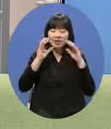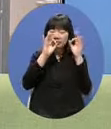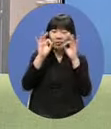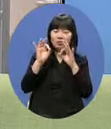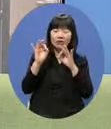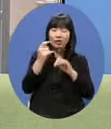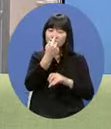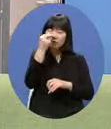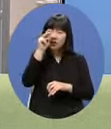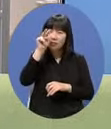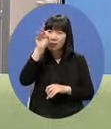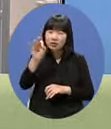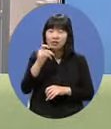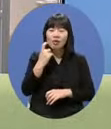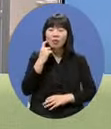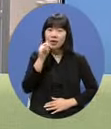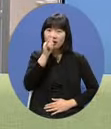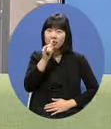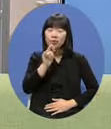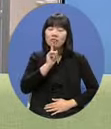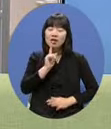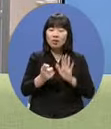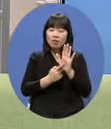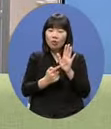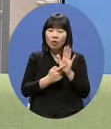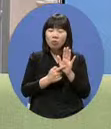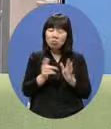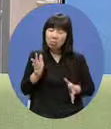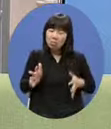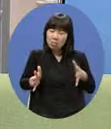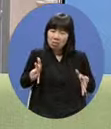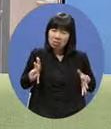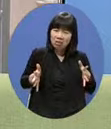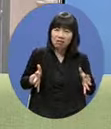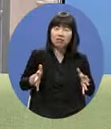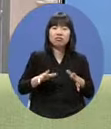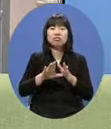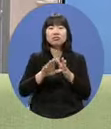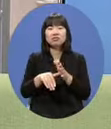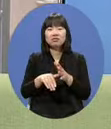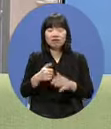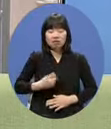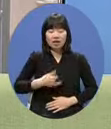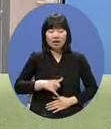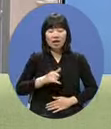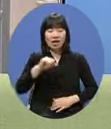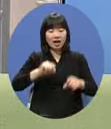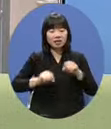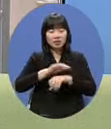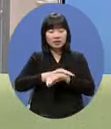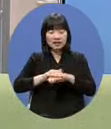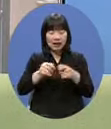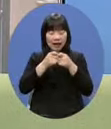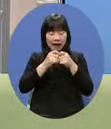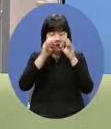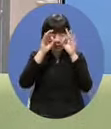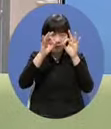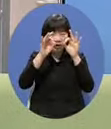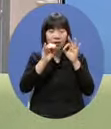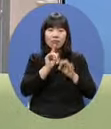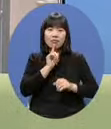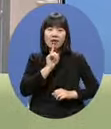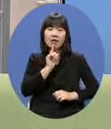표현하지 못하는 것도 많이 좀 서툰 거 같은데 이런 경우에 아이들의 행동을 잘 봐라 이렇게 또